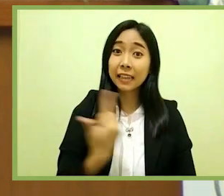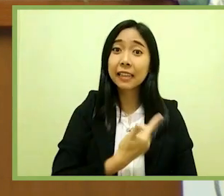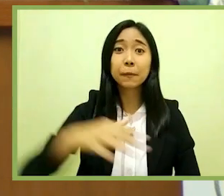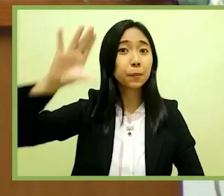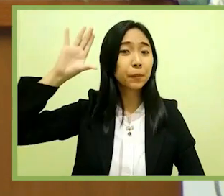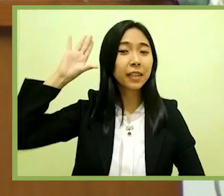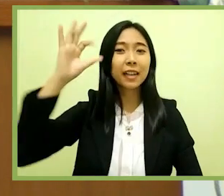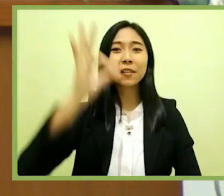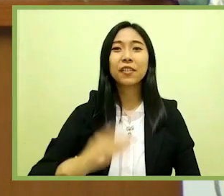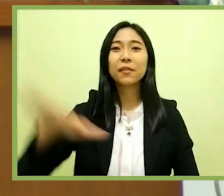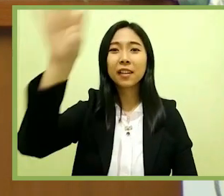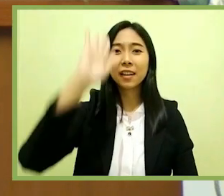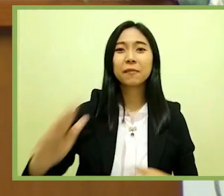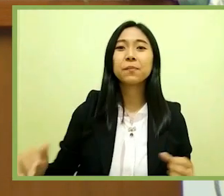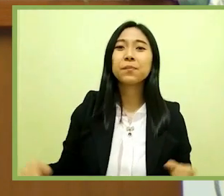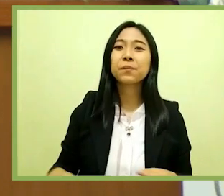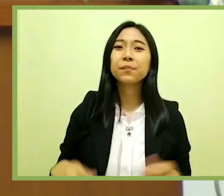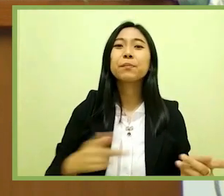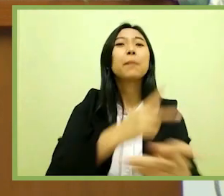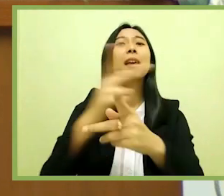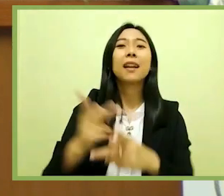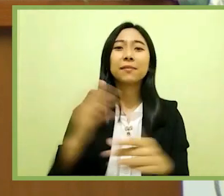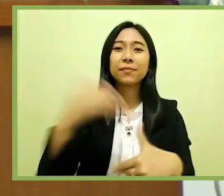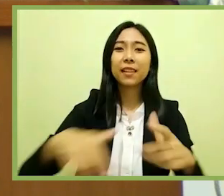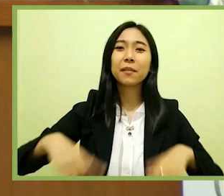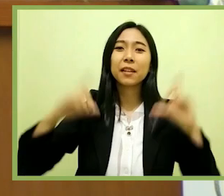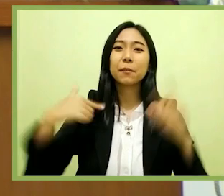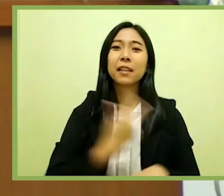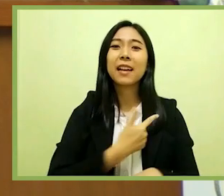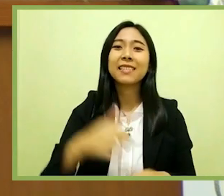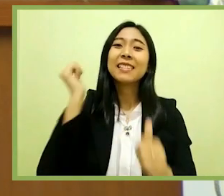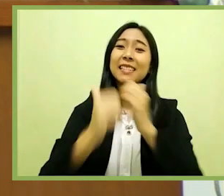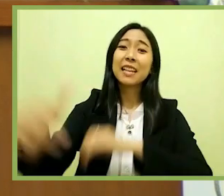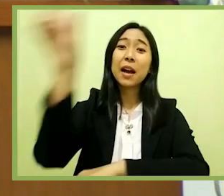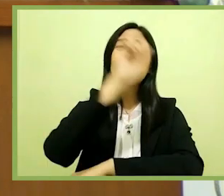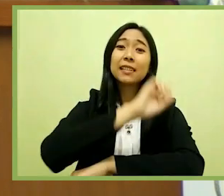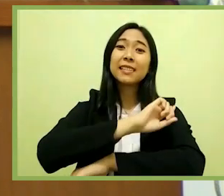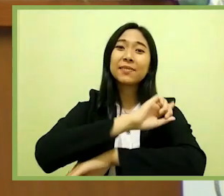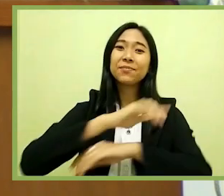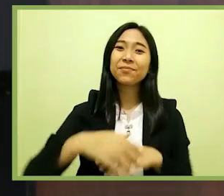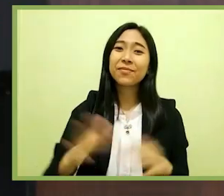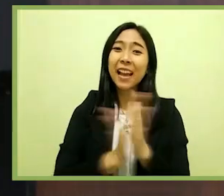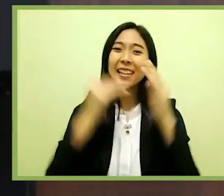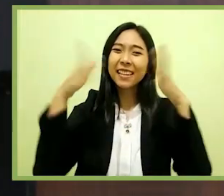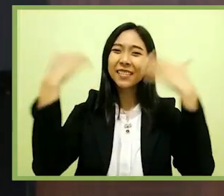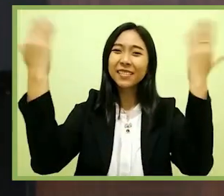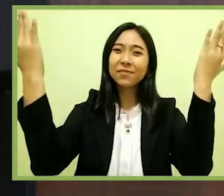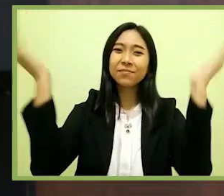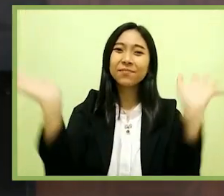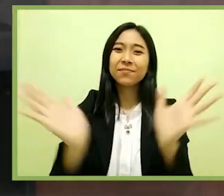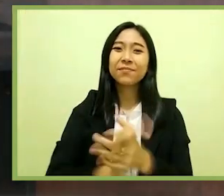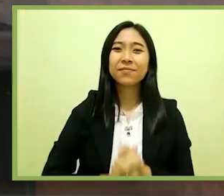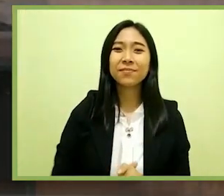firman Allah dan yang memeliharanya dalam hidup kita hari lepas hari. Haleluya.